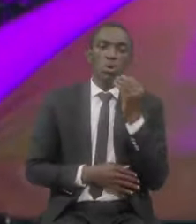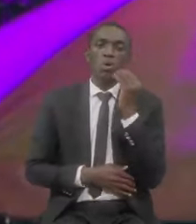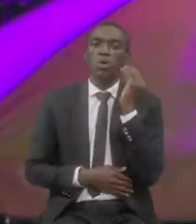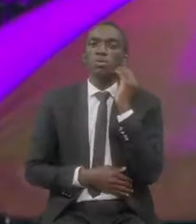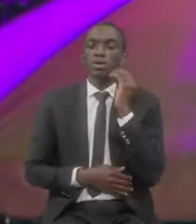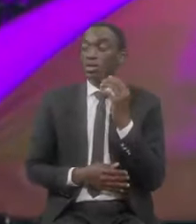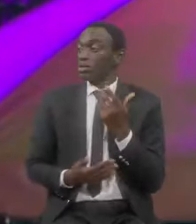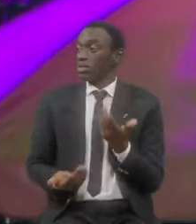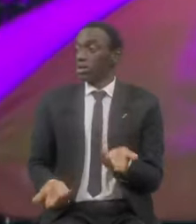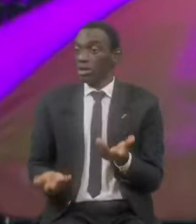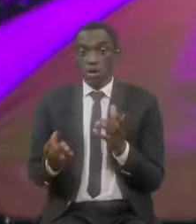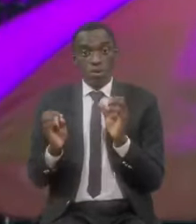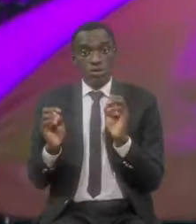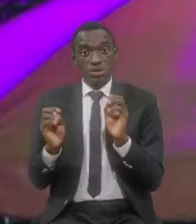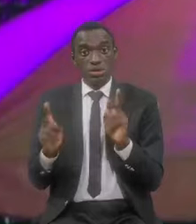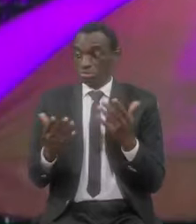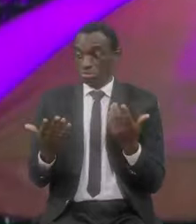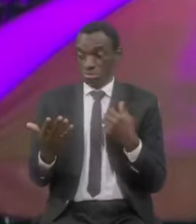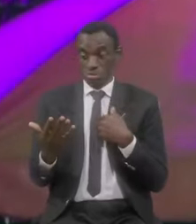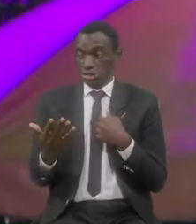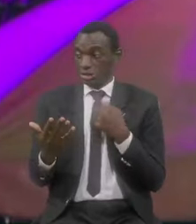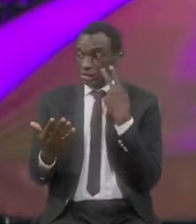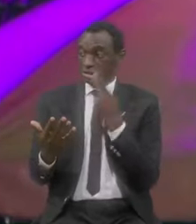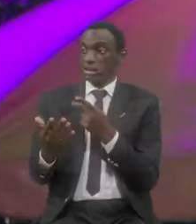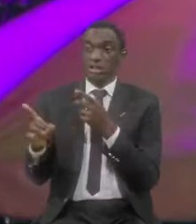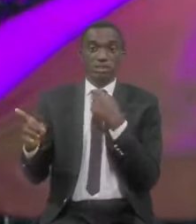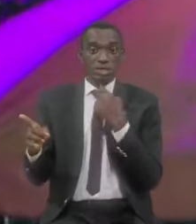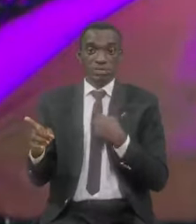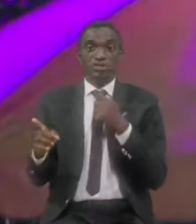On ne dit pas, d'accord, je vais porter mes fardeaux.